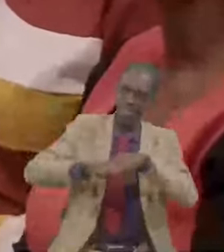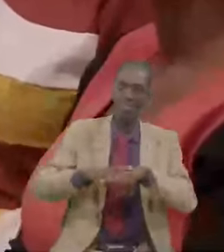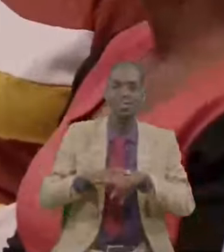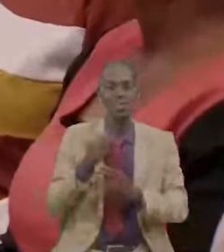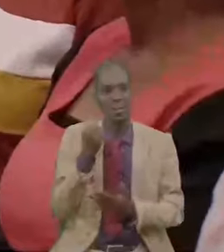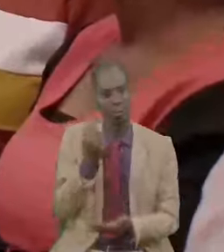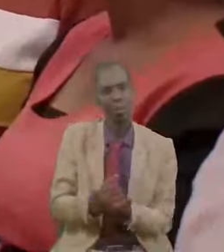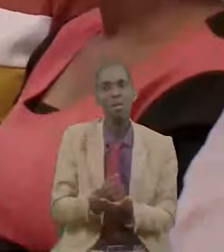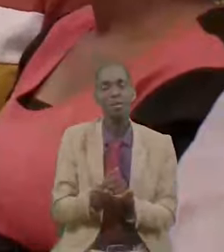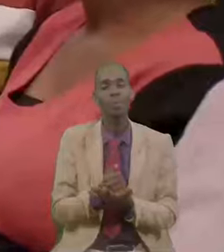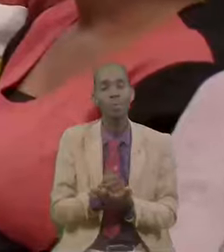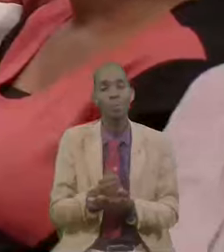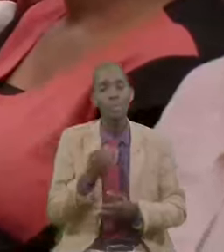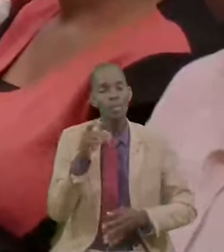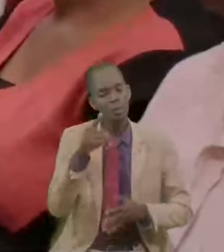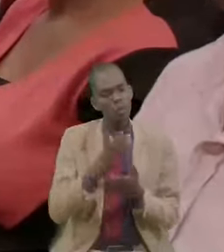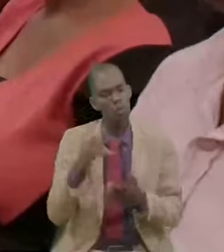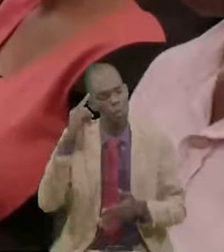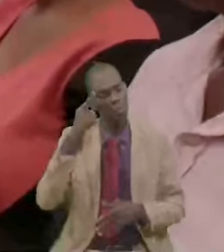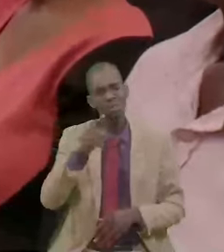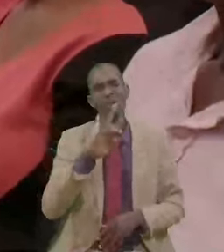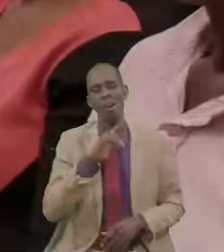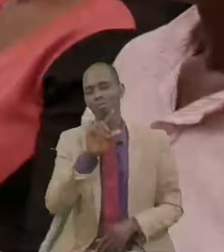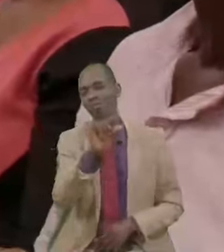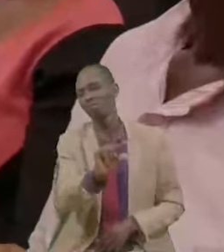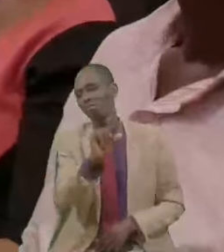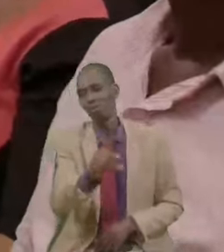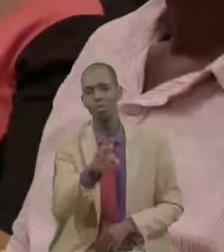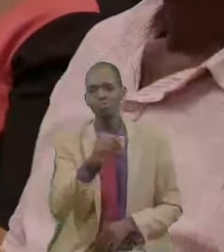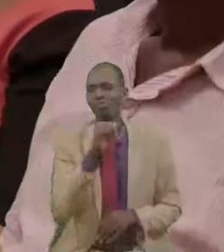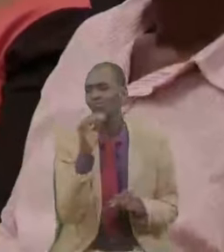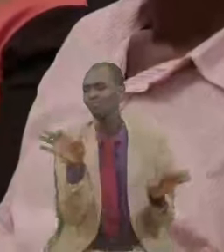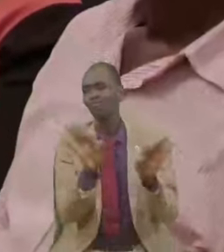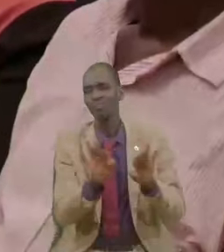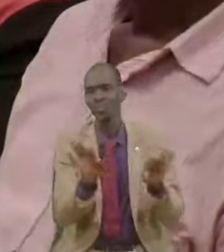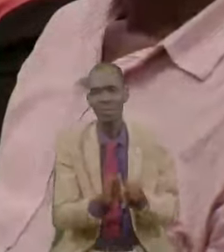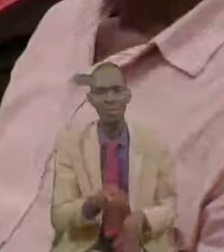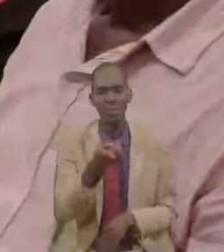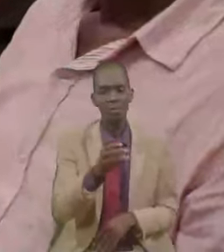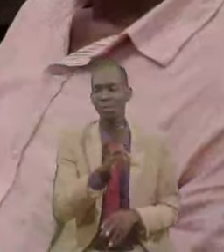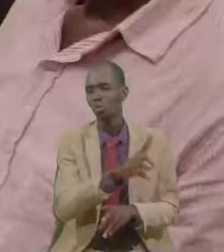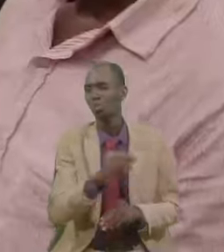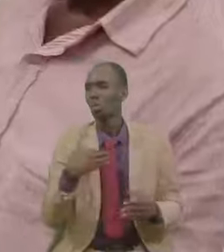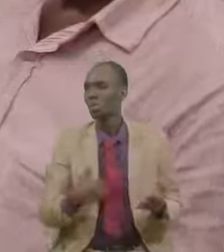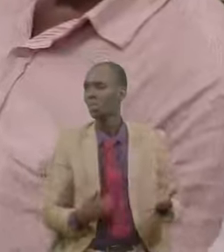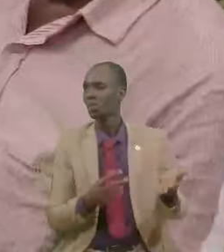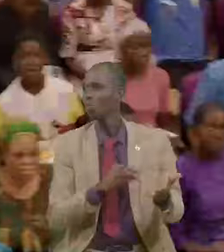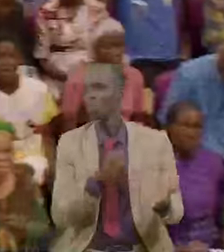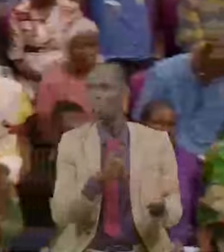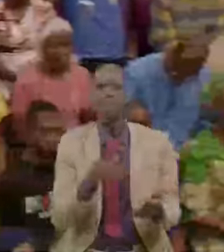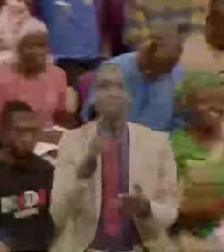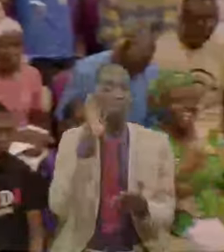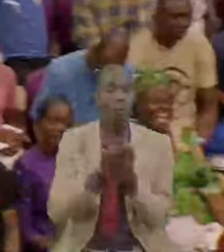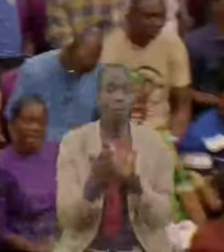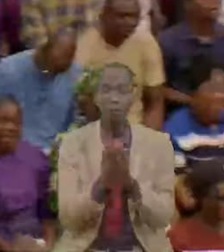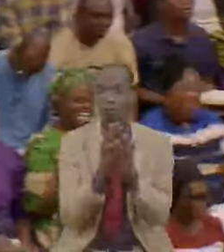grande. Il y a quelqu'un là qui se voit très petit, insignifiant. Tu n'es un vaurien. Tu